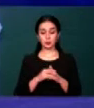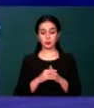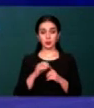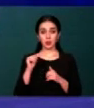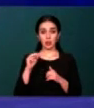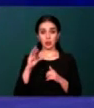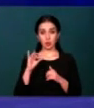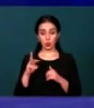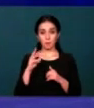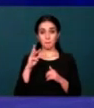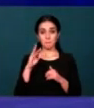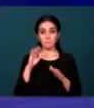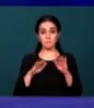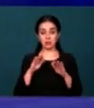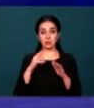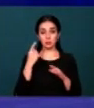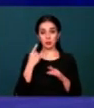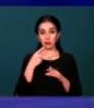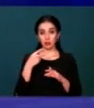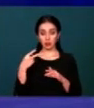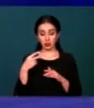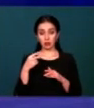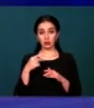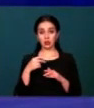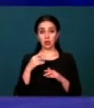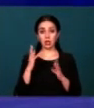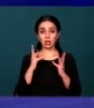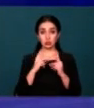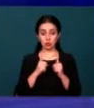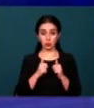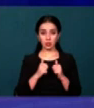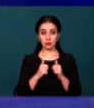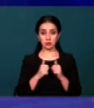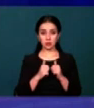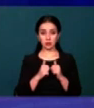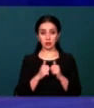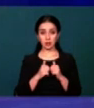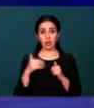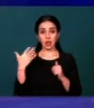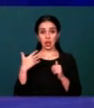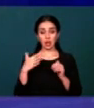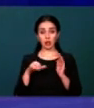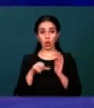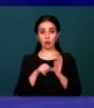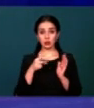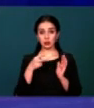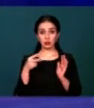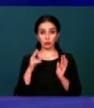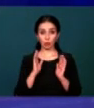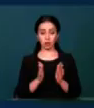Vodorodning atom massasi 1 ga teng. Demak, hisoblasak 56 ga teng